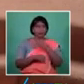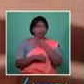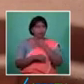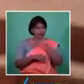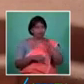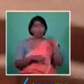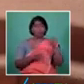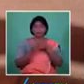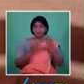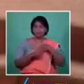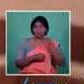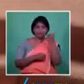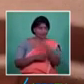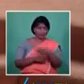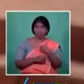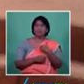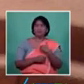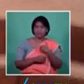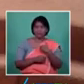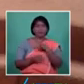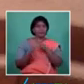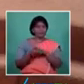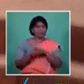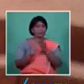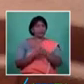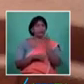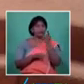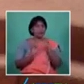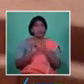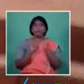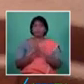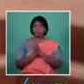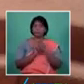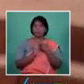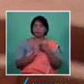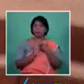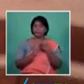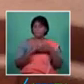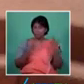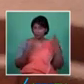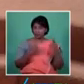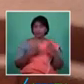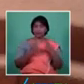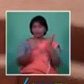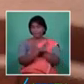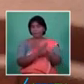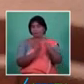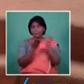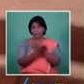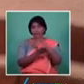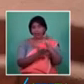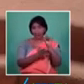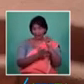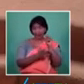අසත්‍ය වන අතර එම ප්‍රවෘත්ති තරයේ මම ප්‍රතික්ෂේප කරමි ඒ වගේම පසුගිය 12 වෙනි බ්‍රහස්පතින්දා මව්බිම පුවත්පතේ 11 වෙනි පිටියේ නියෝජ්‍ය